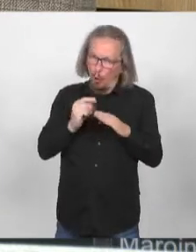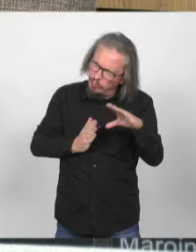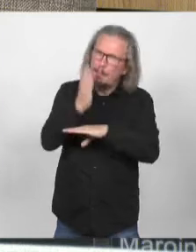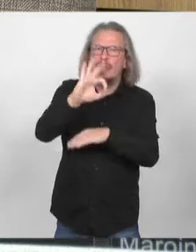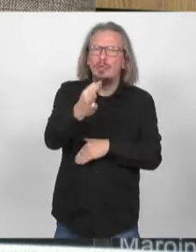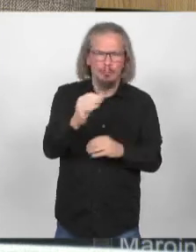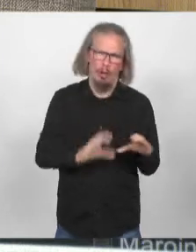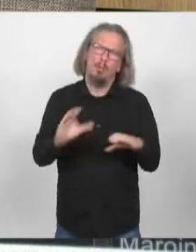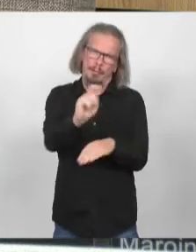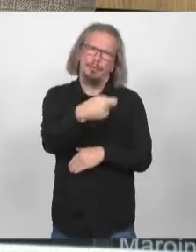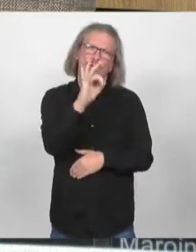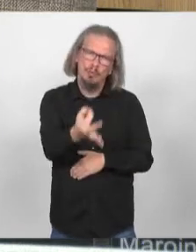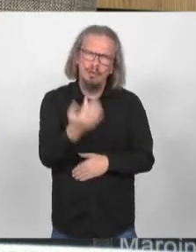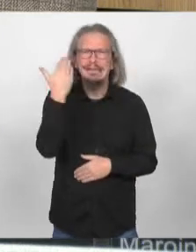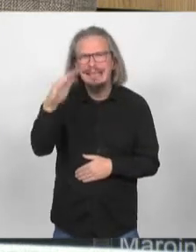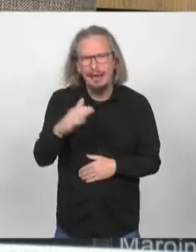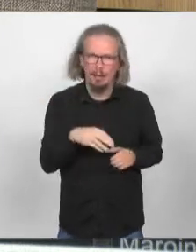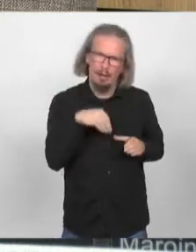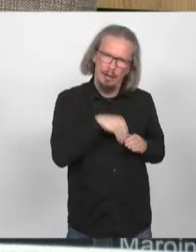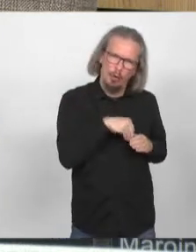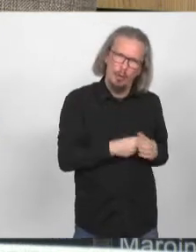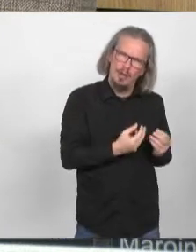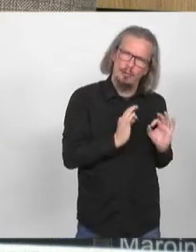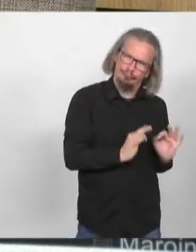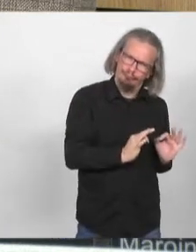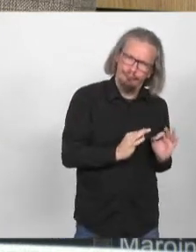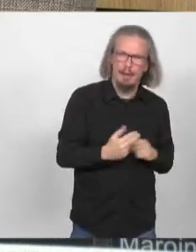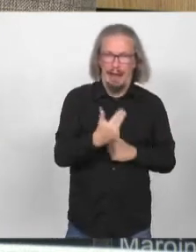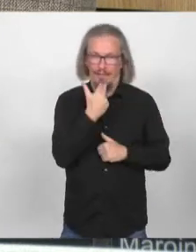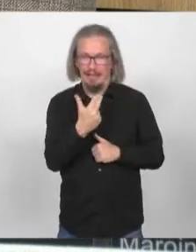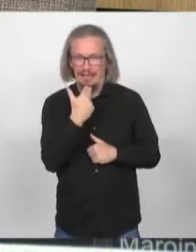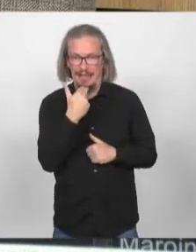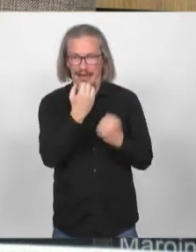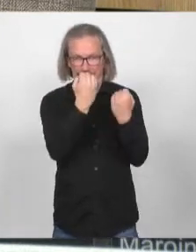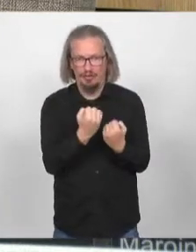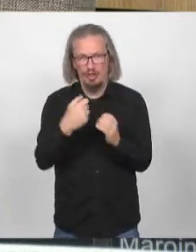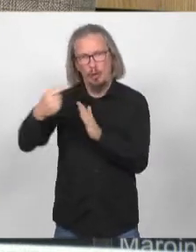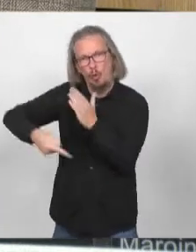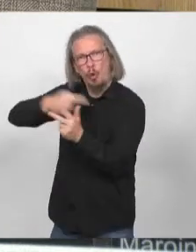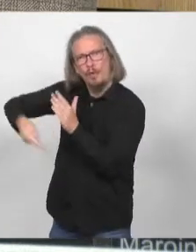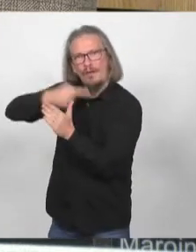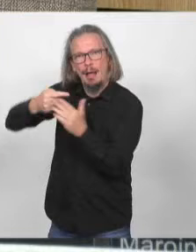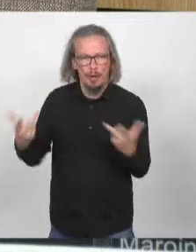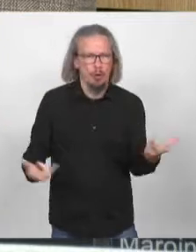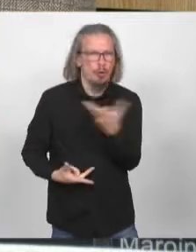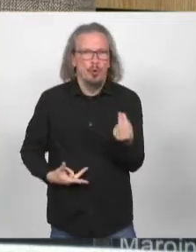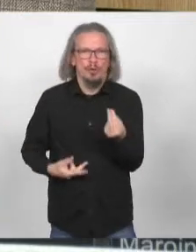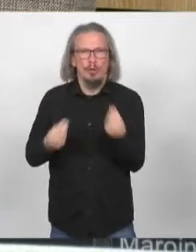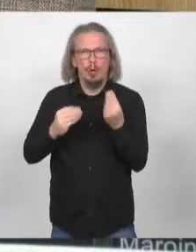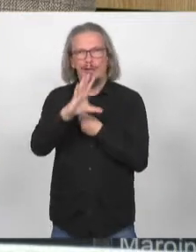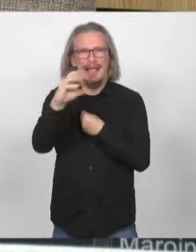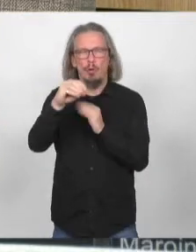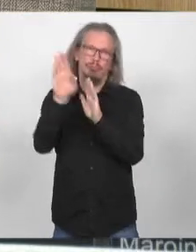On connaît l'importance du triptyque sobriété, efficacité énergétique et énergie renouvelable pour atteindre la neutralité